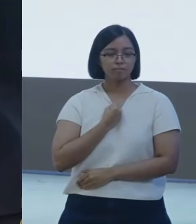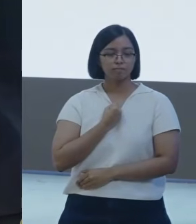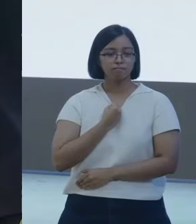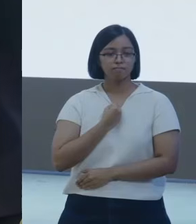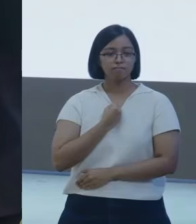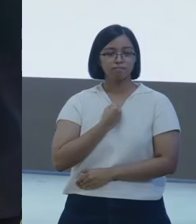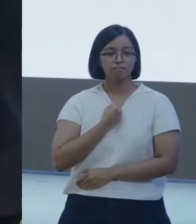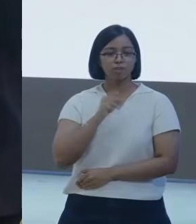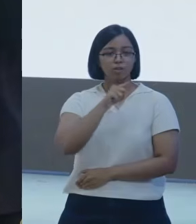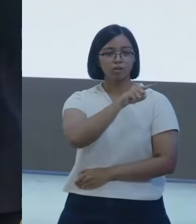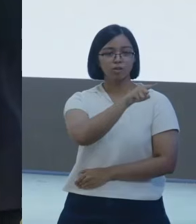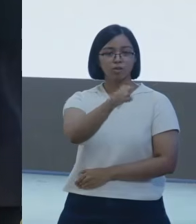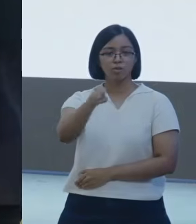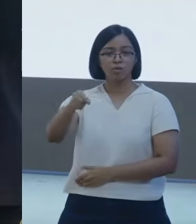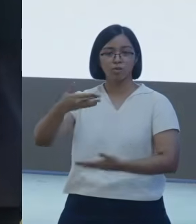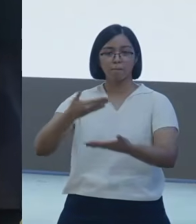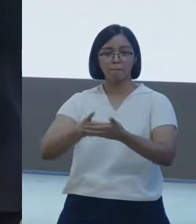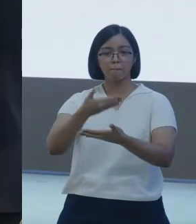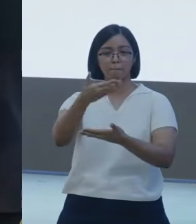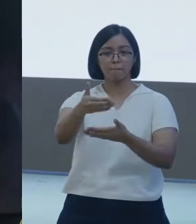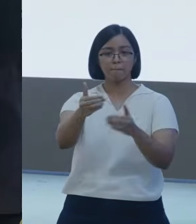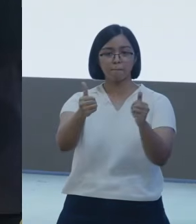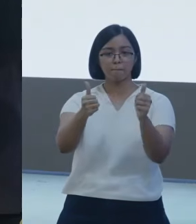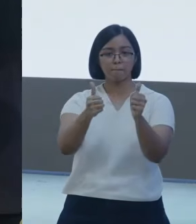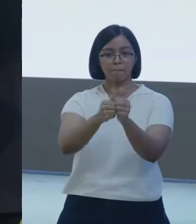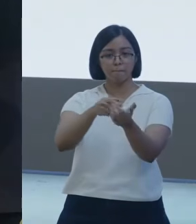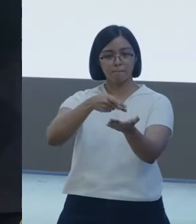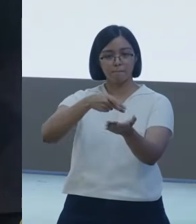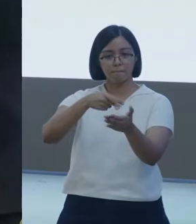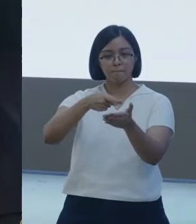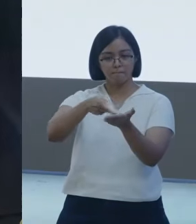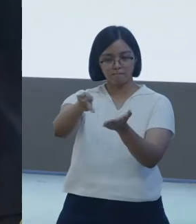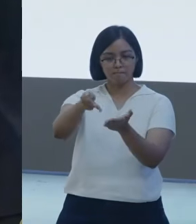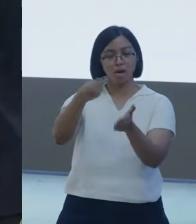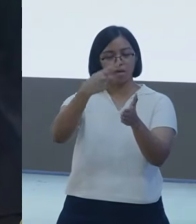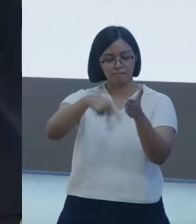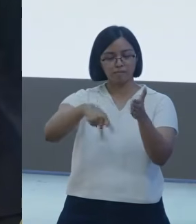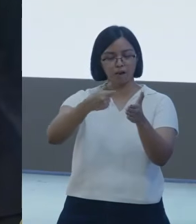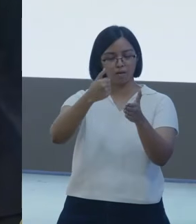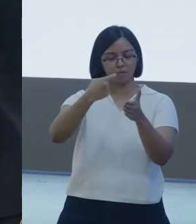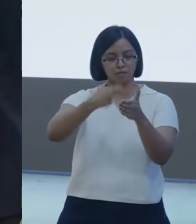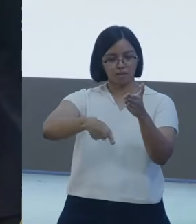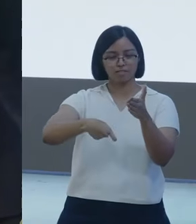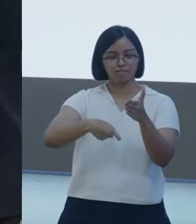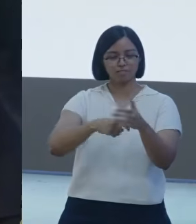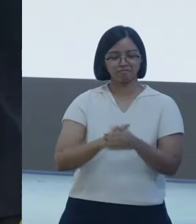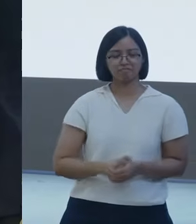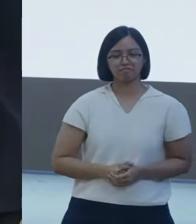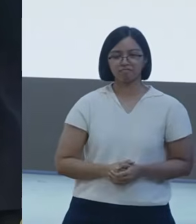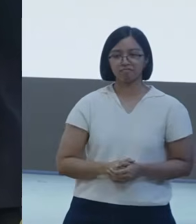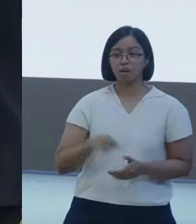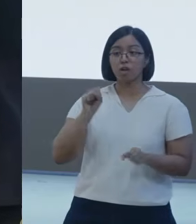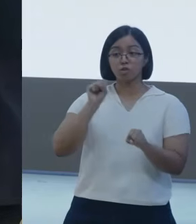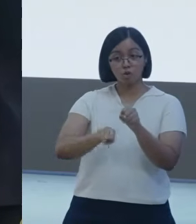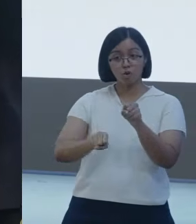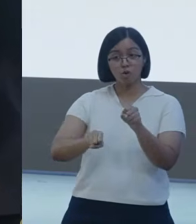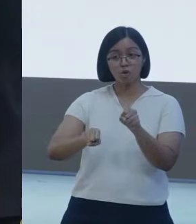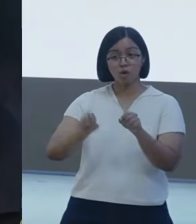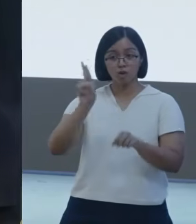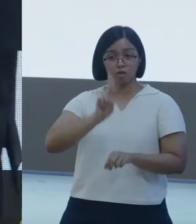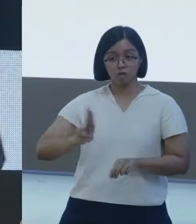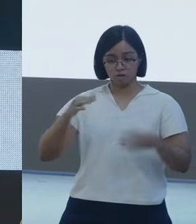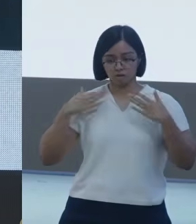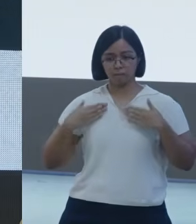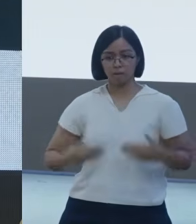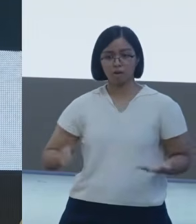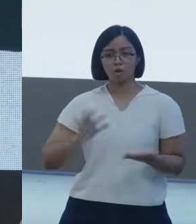For you were bought with a price. So glorify God in your body. Yung